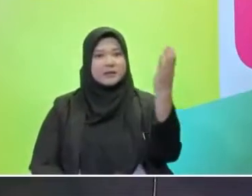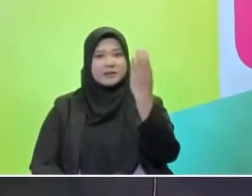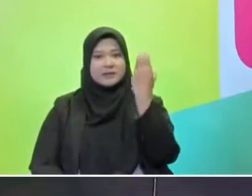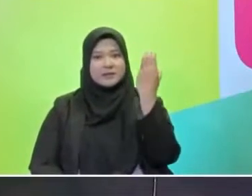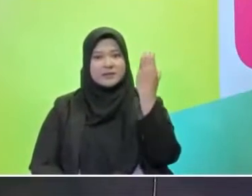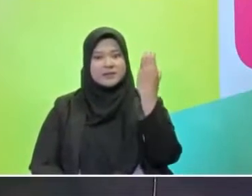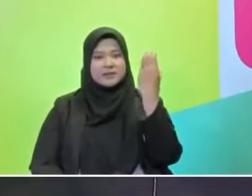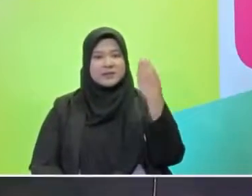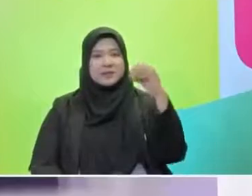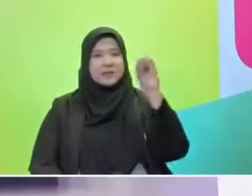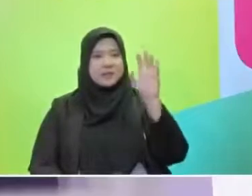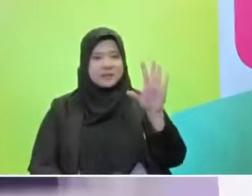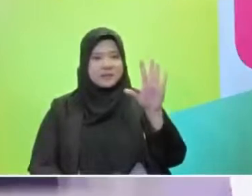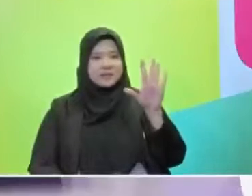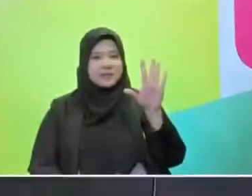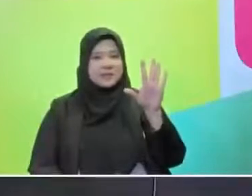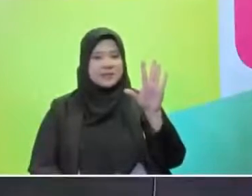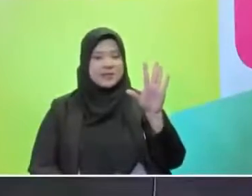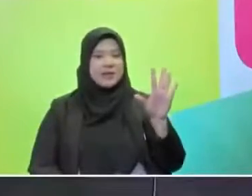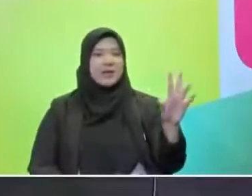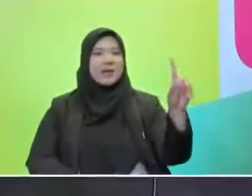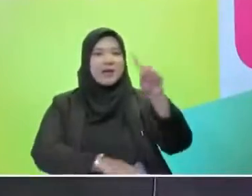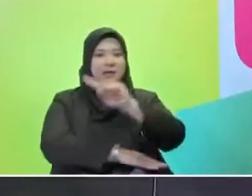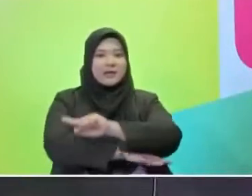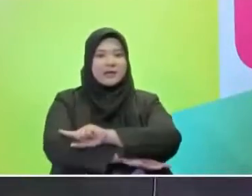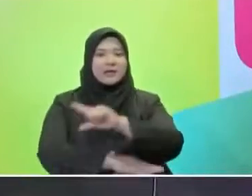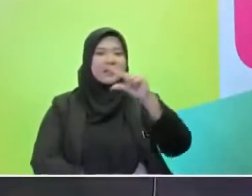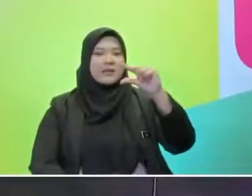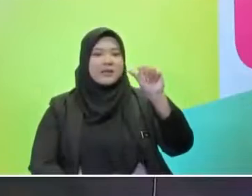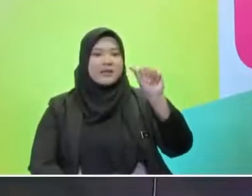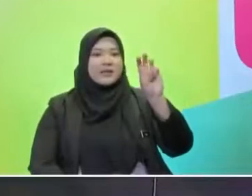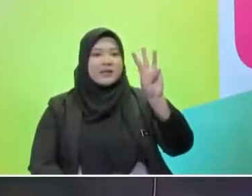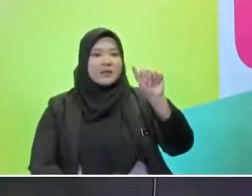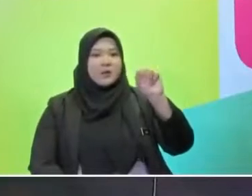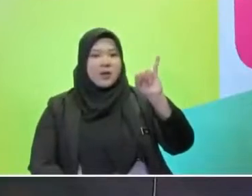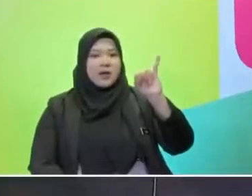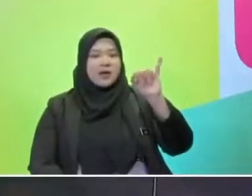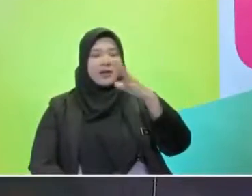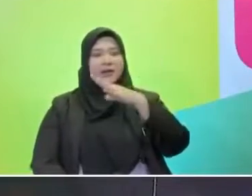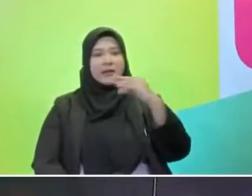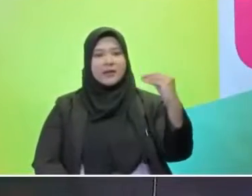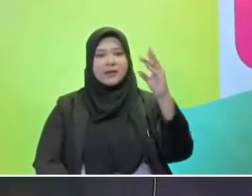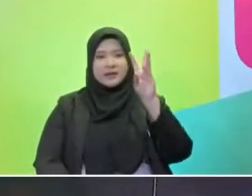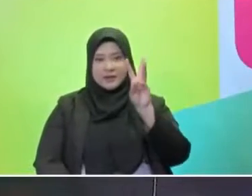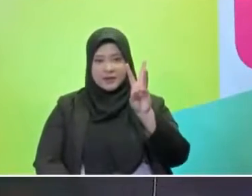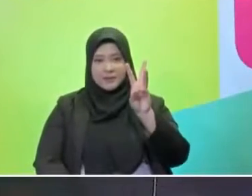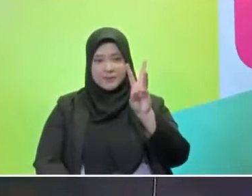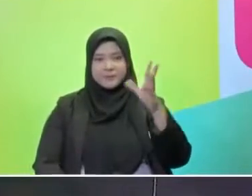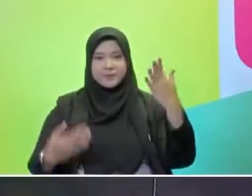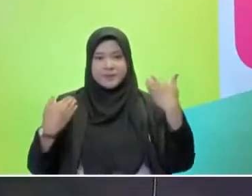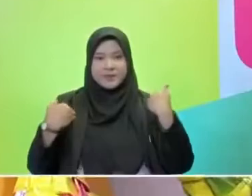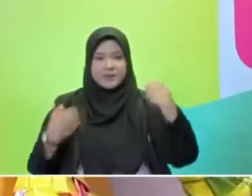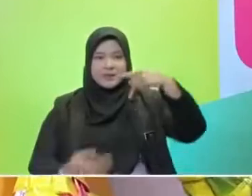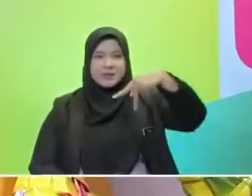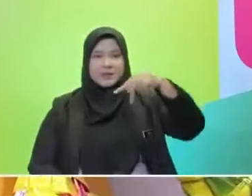Hebat. Saya nak gantung. Boleh cikgu? Okey, betul. Saya akan gantungkan bersama-sama. Dengan mobile yang cikgu